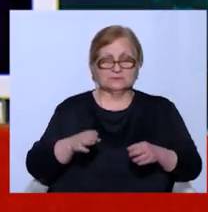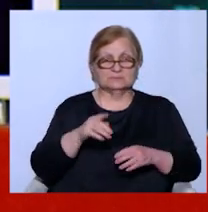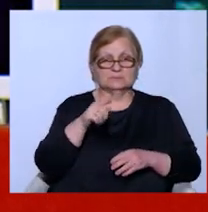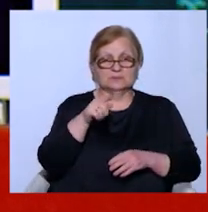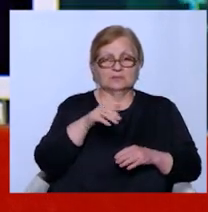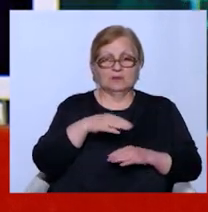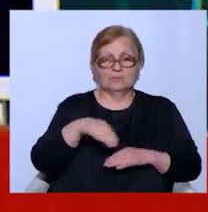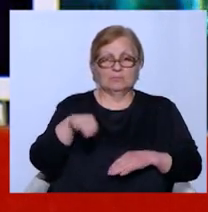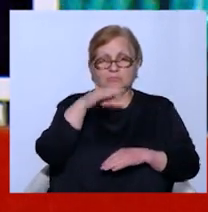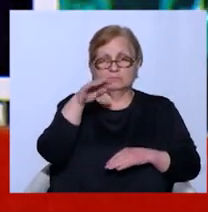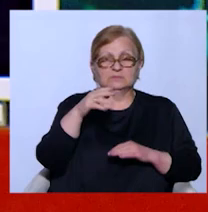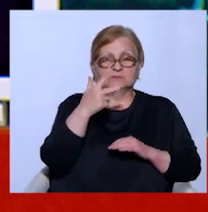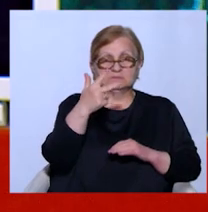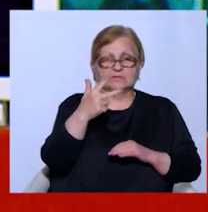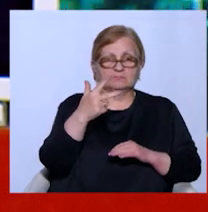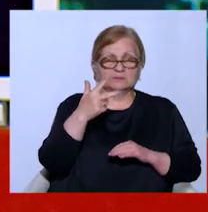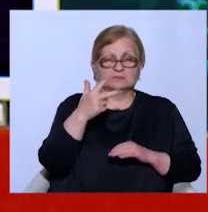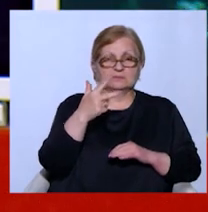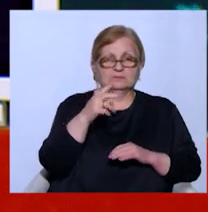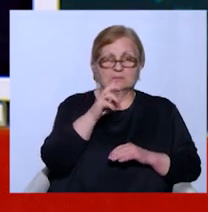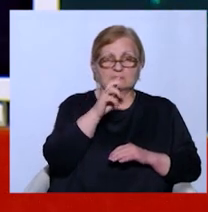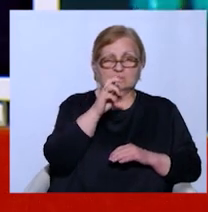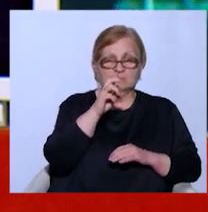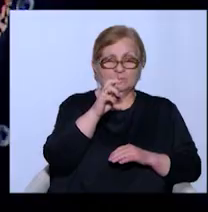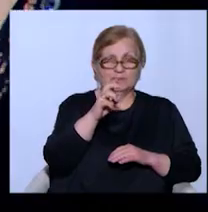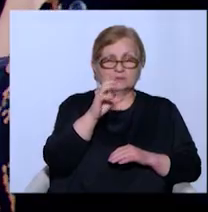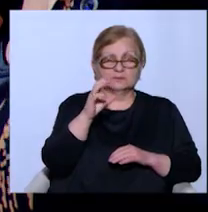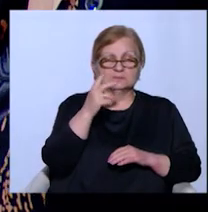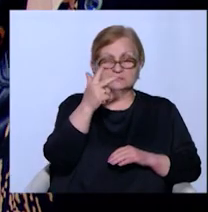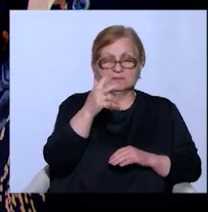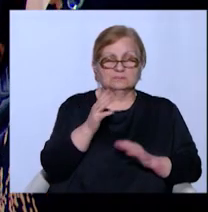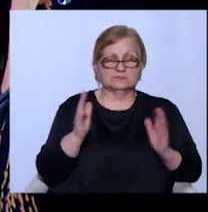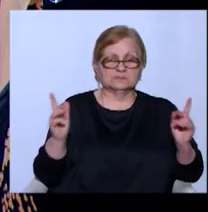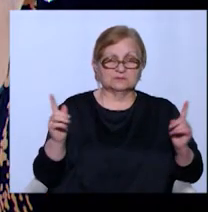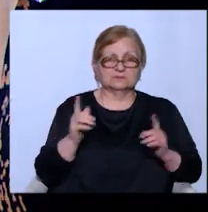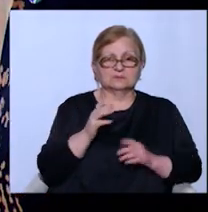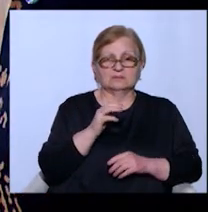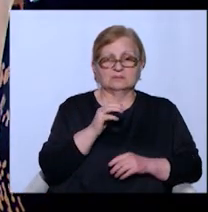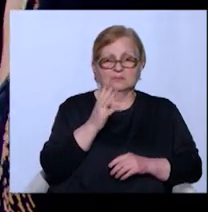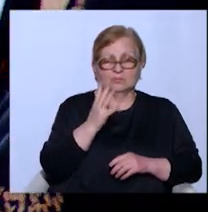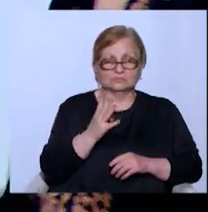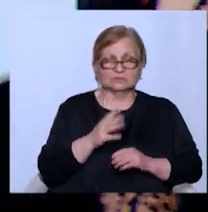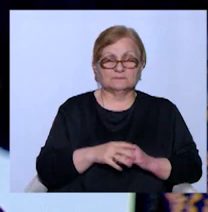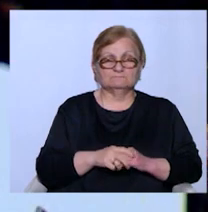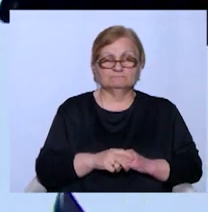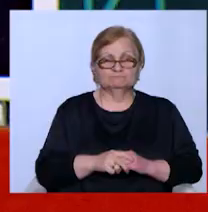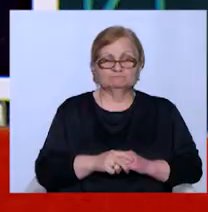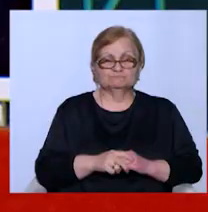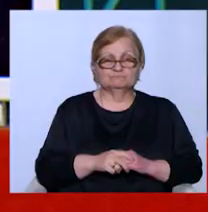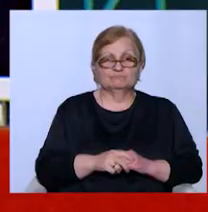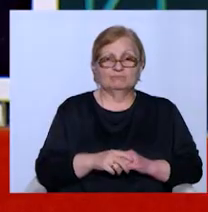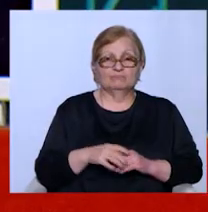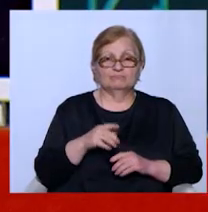ტრაპეციის ფუძეების სიგრძეებია 3 და 4. ესე იგი BC ფუძე არის 3 პატარა, AD ფუძე არის 4.